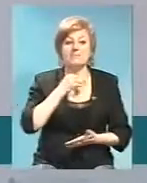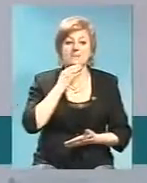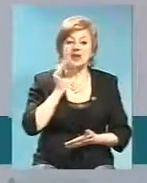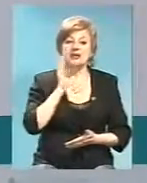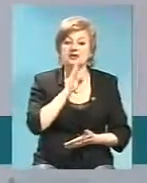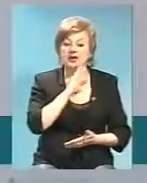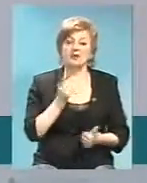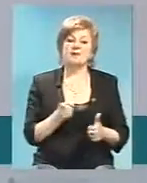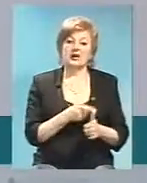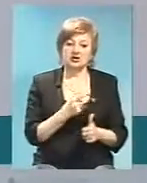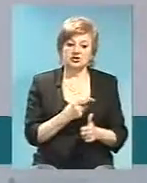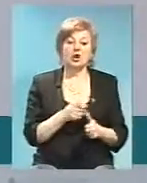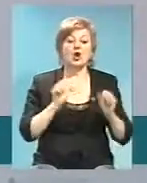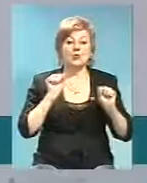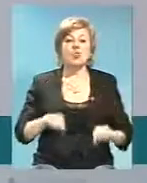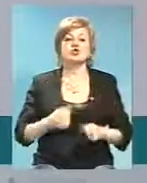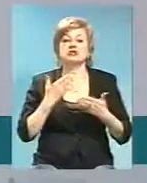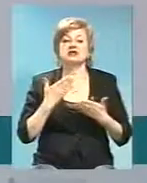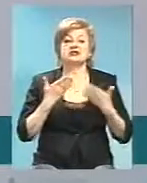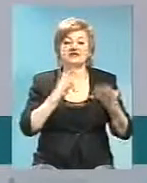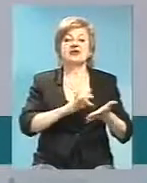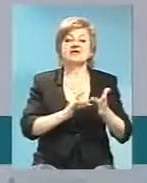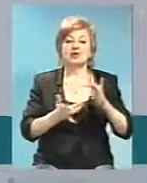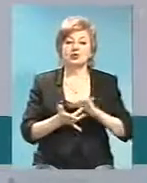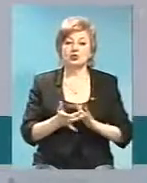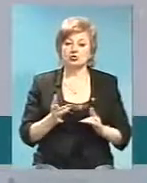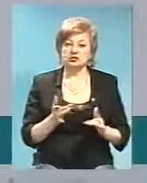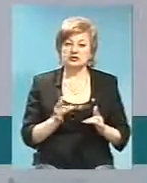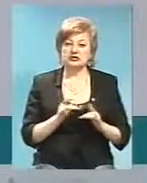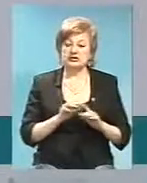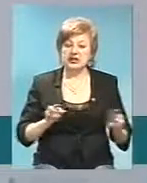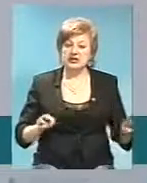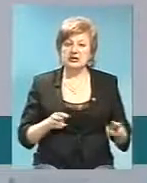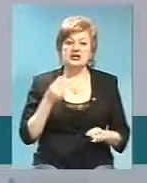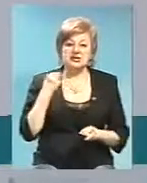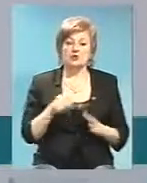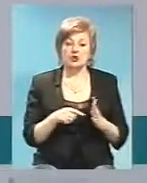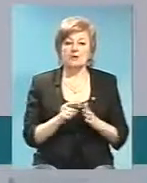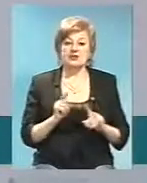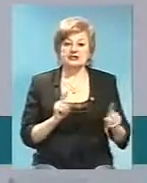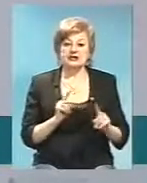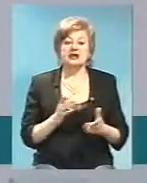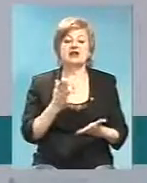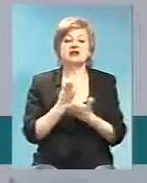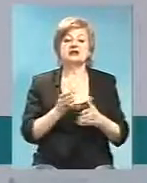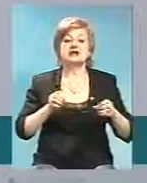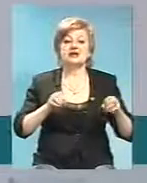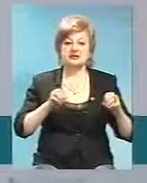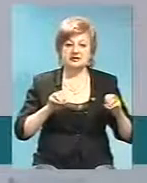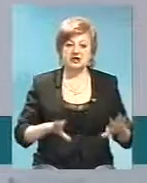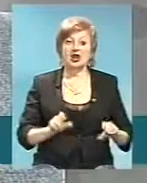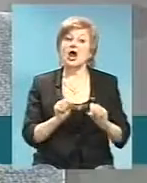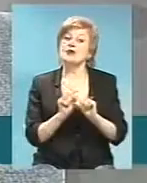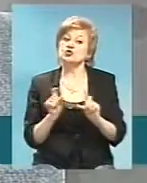Перше, можна звернутися на сайт перше Запорізької міської ради. Є рішення про